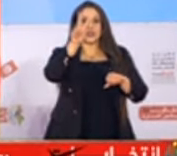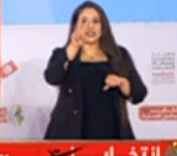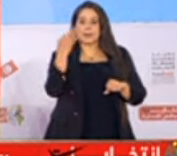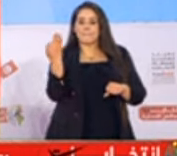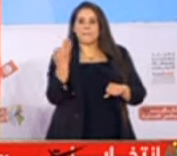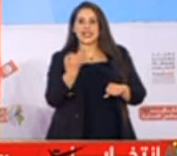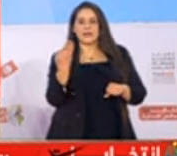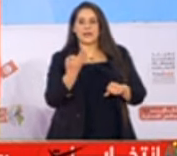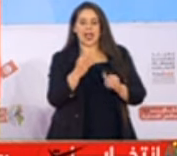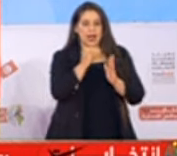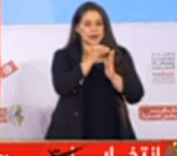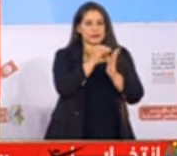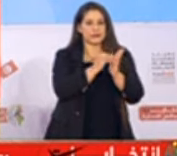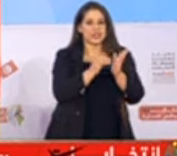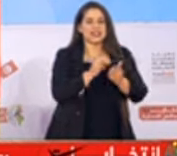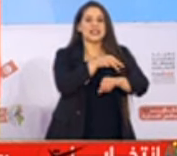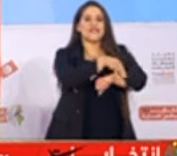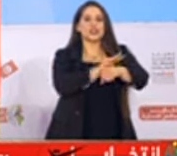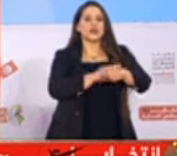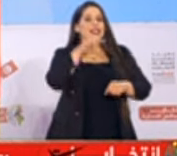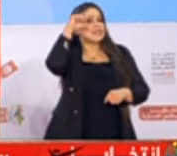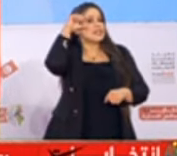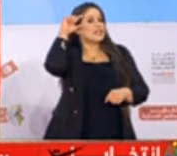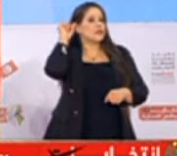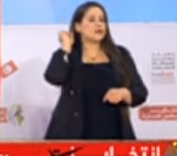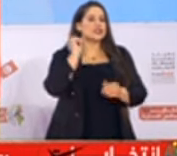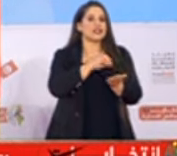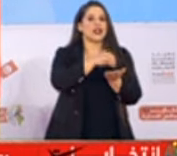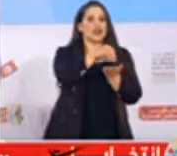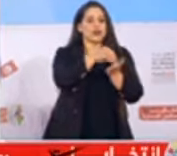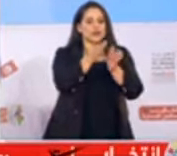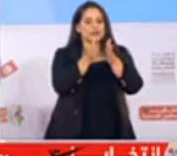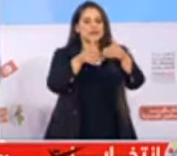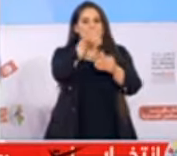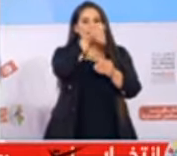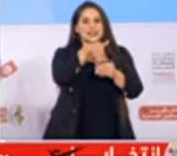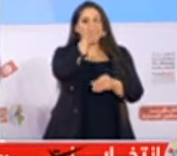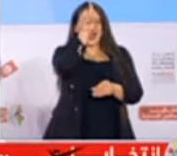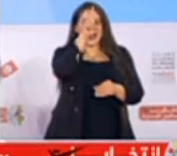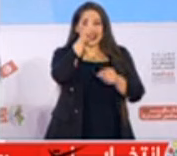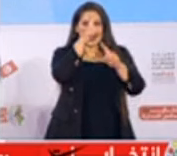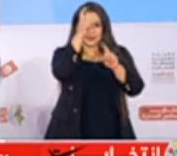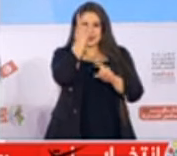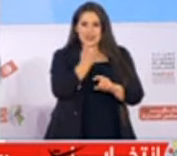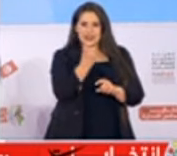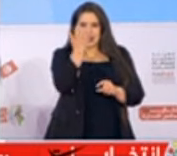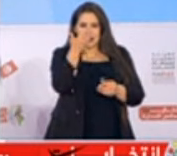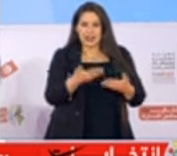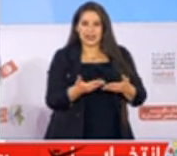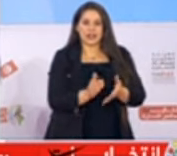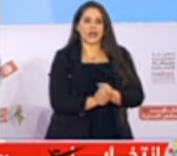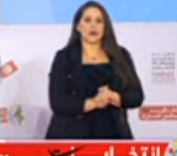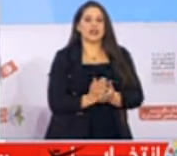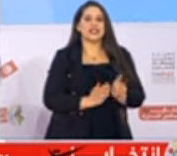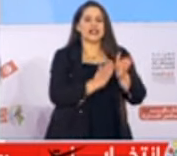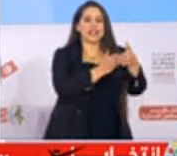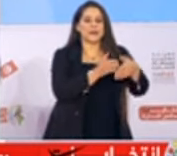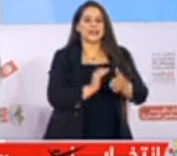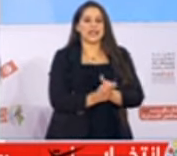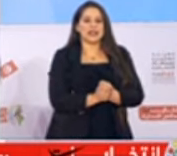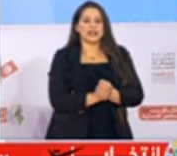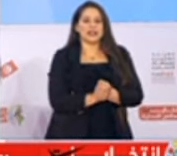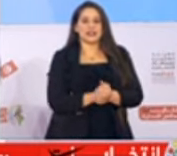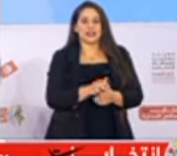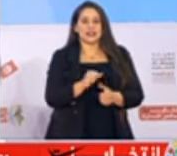المسجلين في ولاية سيدي بوزيد تحولوا إلى الصناديق هذا اليوم. تليها ولاية زغوان بنسبة